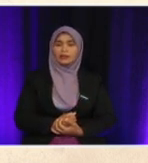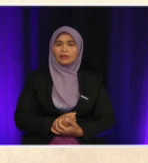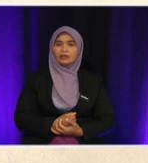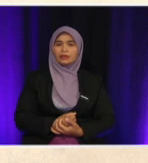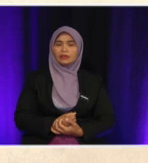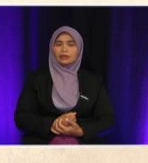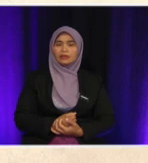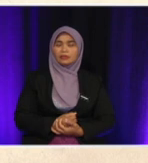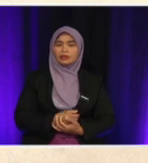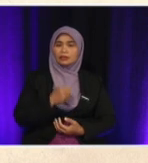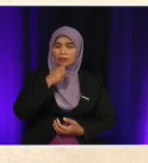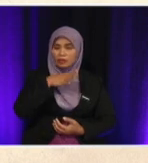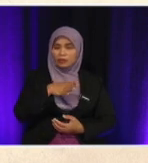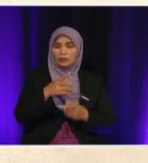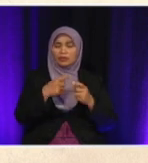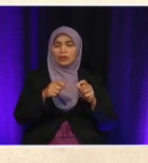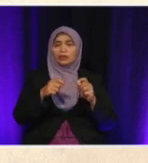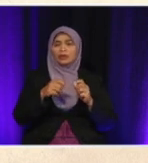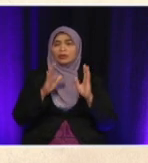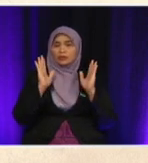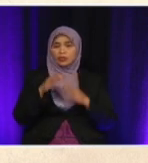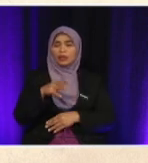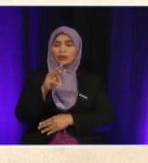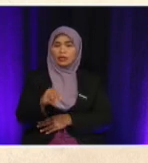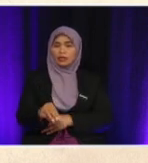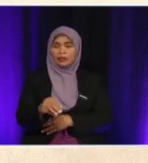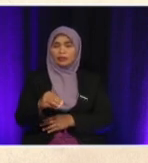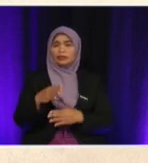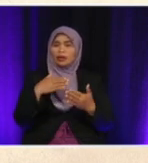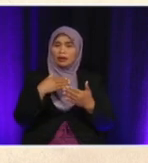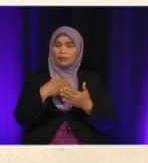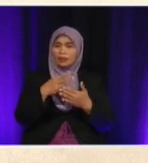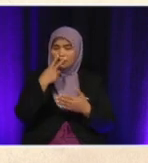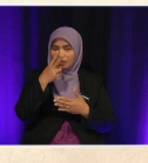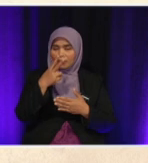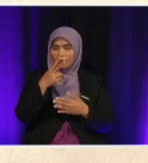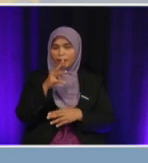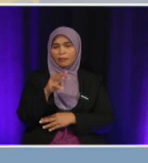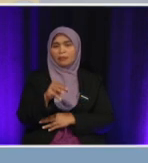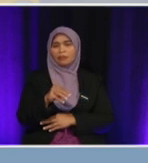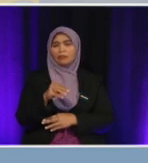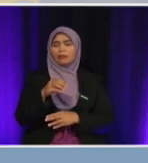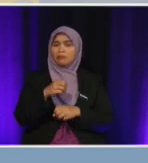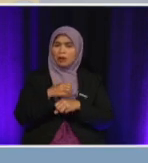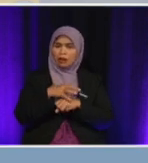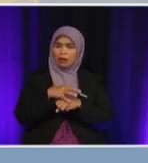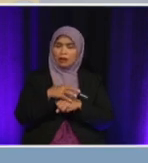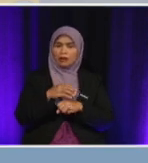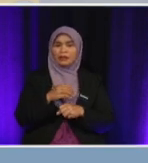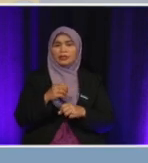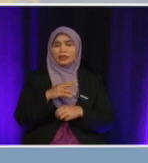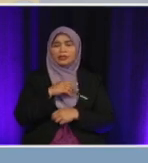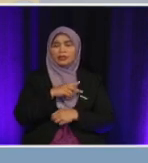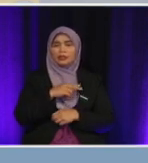Rasulullah SAW sehingga kelihatan bengkak pada kaki bagian dalamnya adalah Mengapa engkau menyusahkan